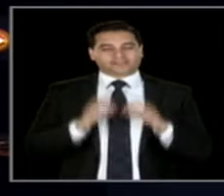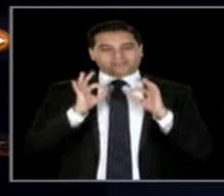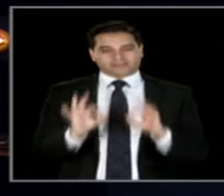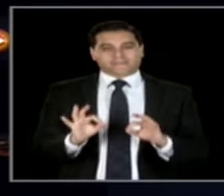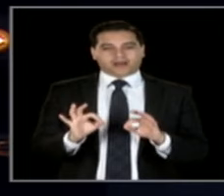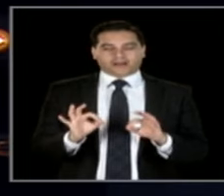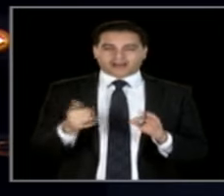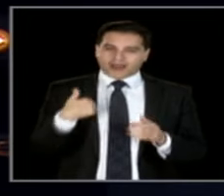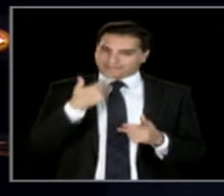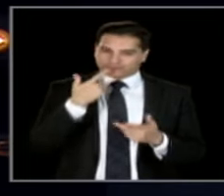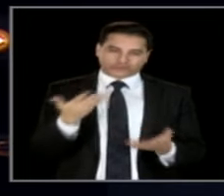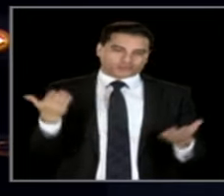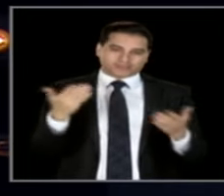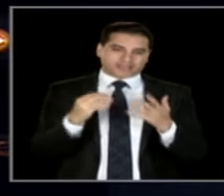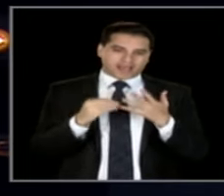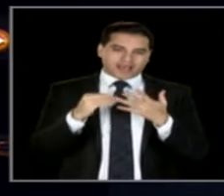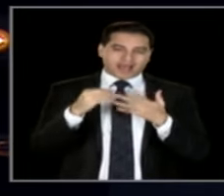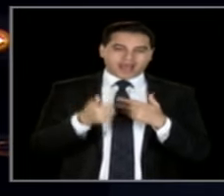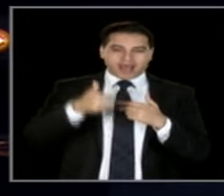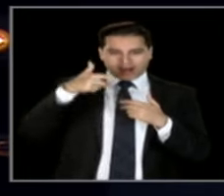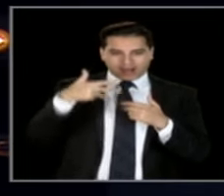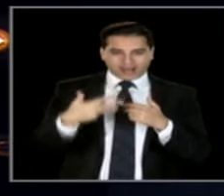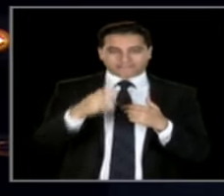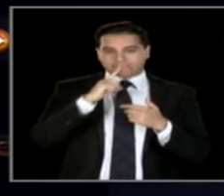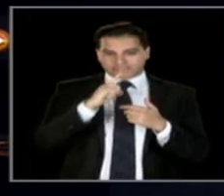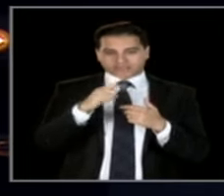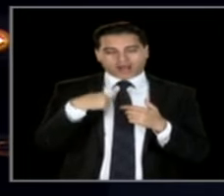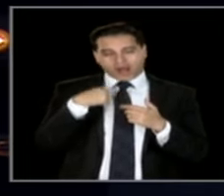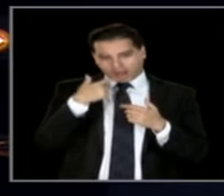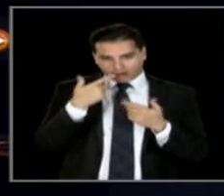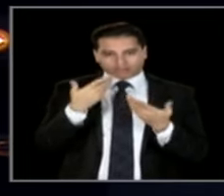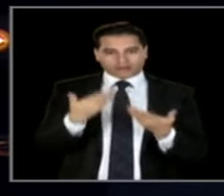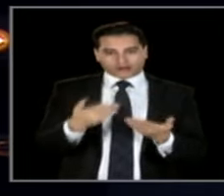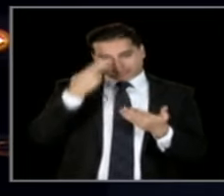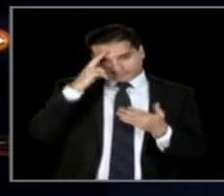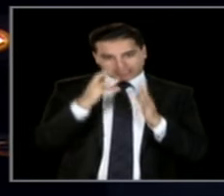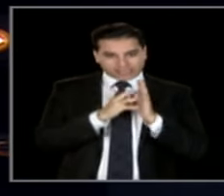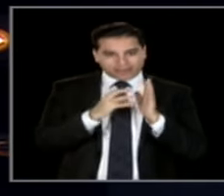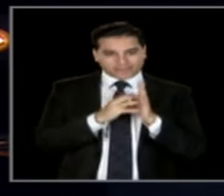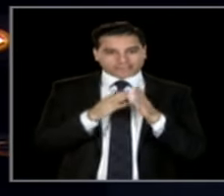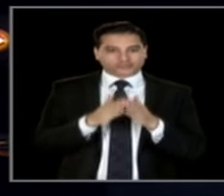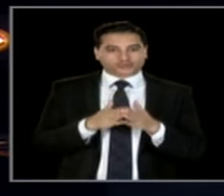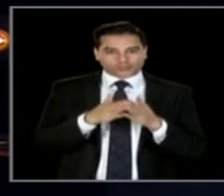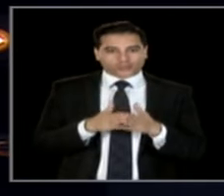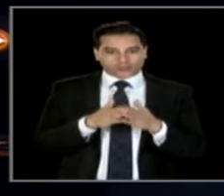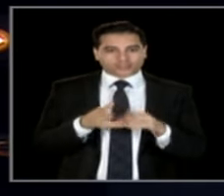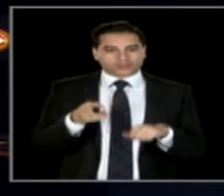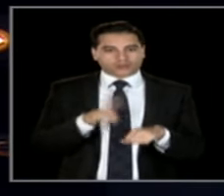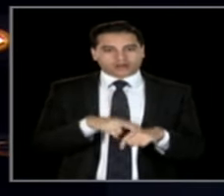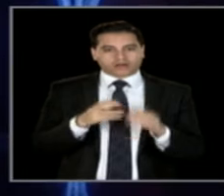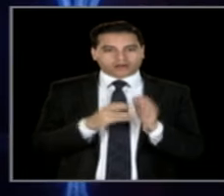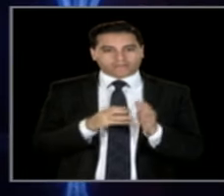طبعًا مش محتاجين نقول ترتيب المجموعة الثالثة، ولكن هنقدر نقول إن جامعة السويس